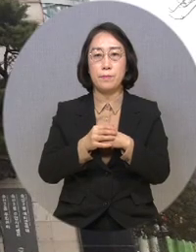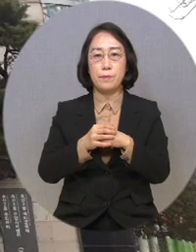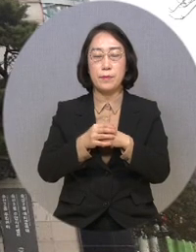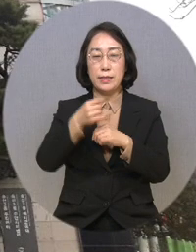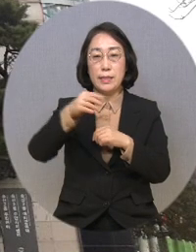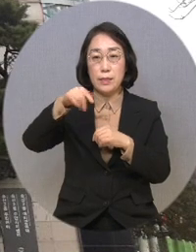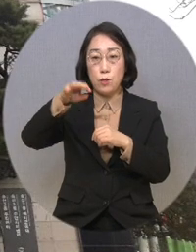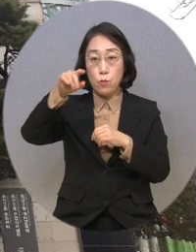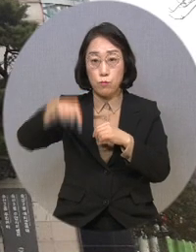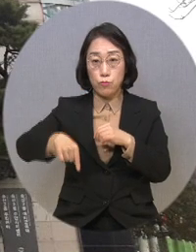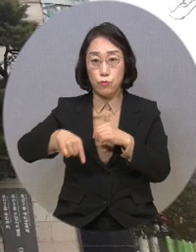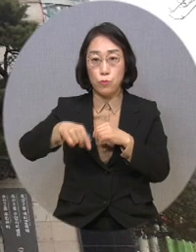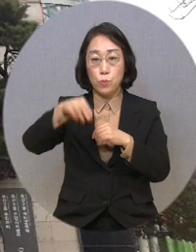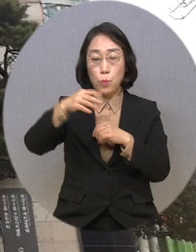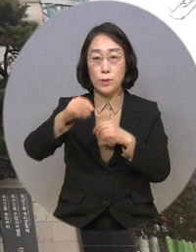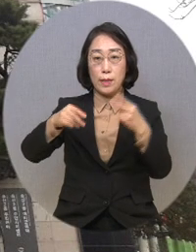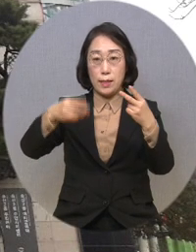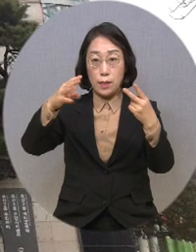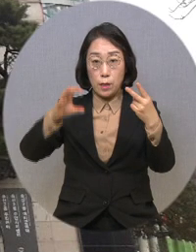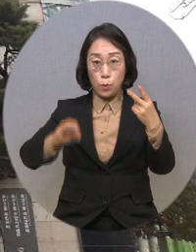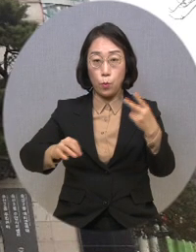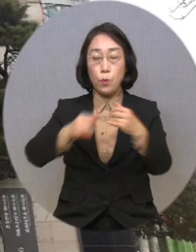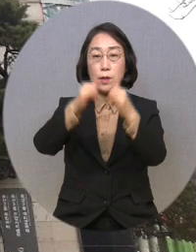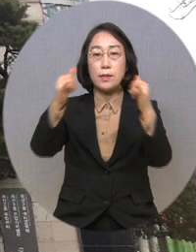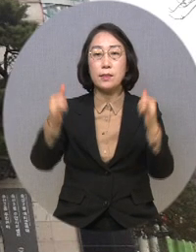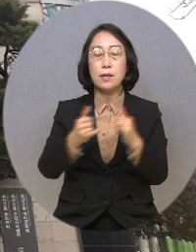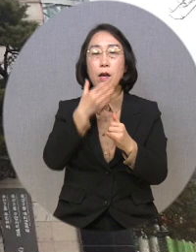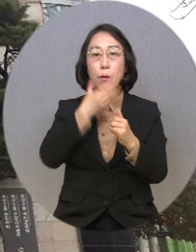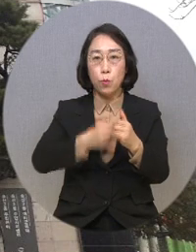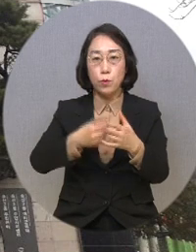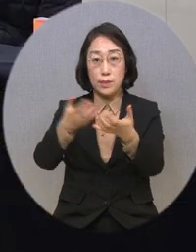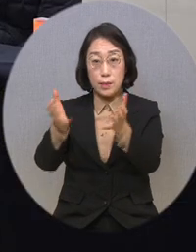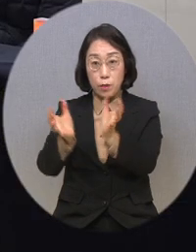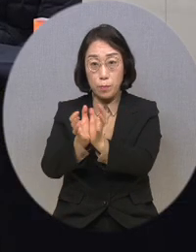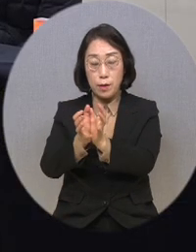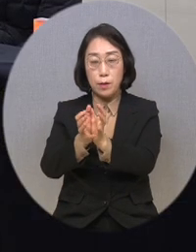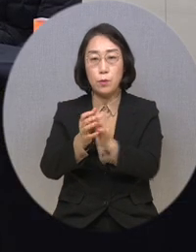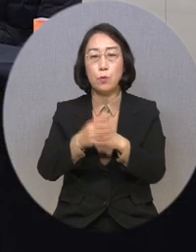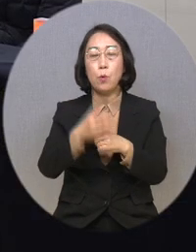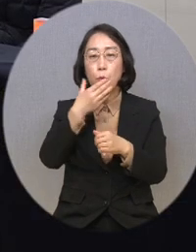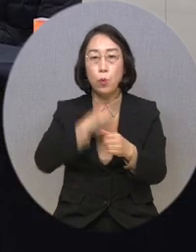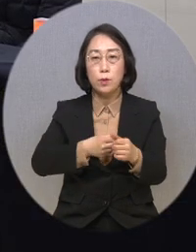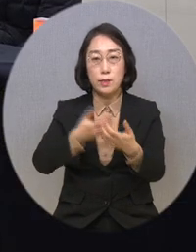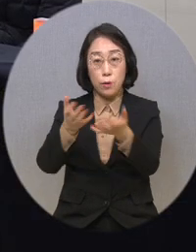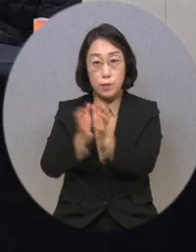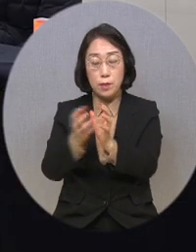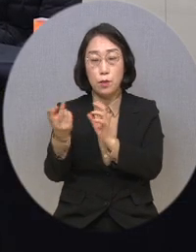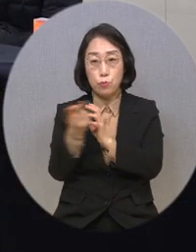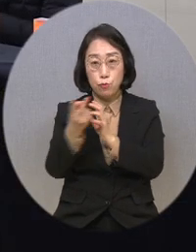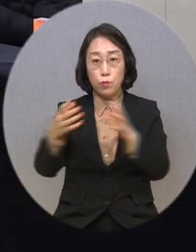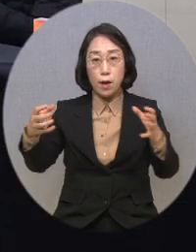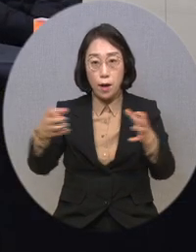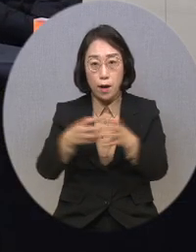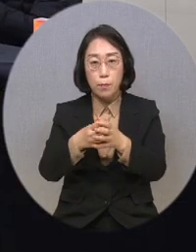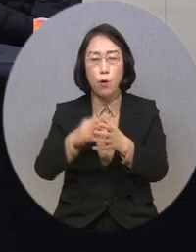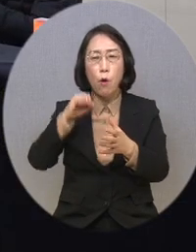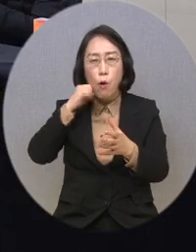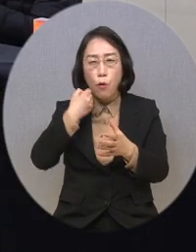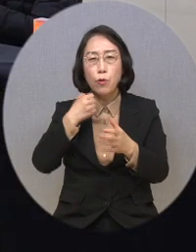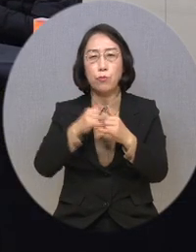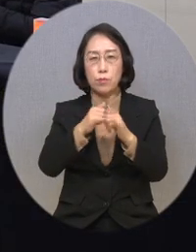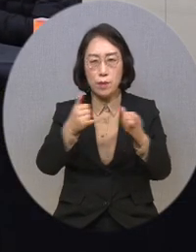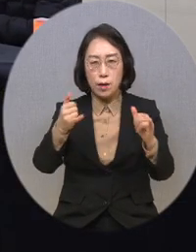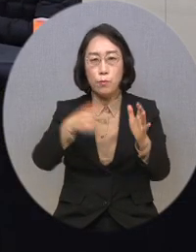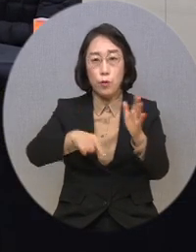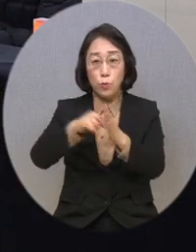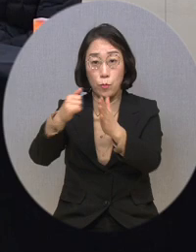의정부시 송산이동사회보장협의체와 마을복지계획추진단은 취약계층 및 위기가구의 건강하고